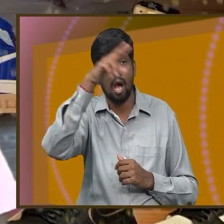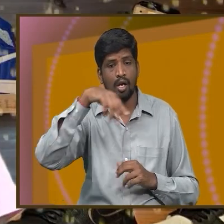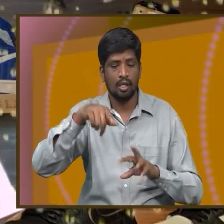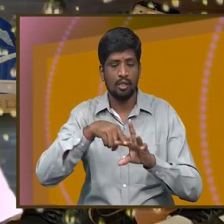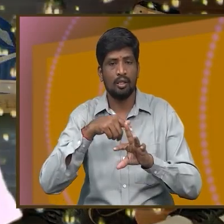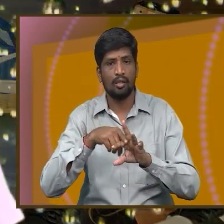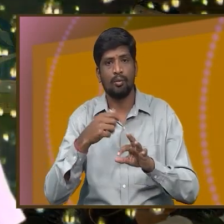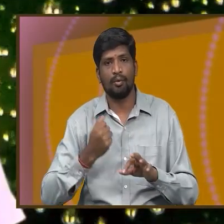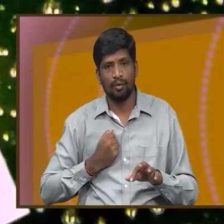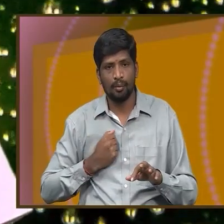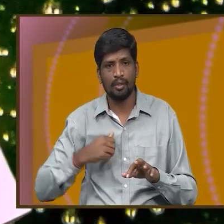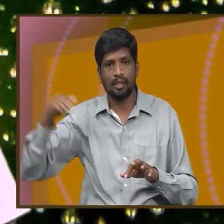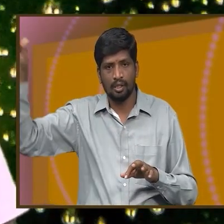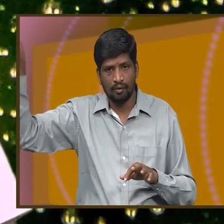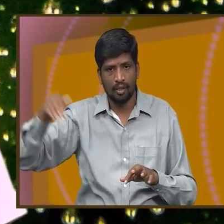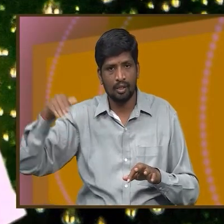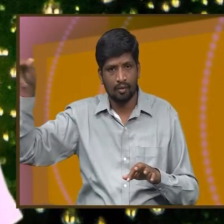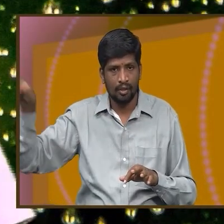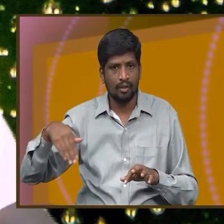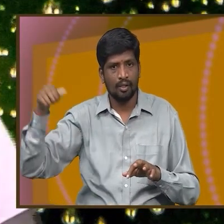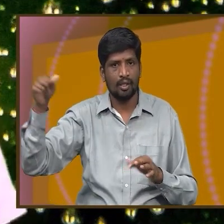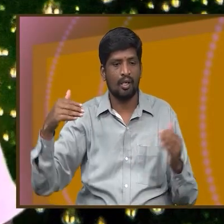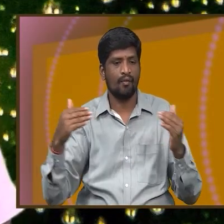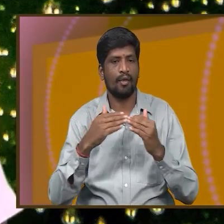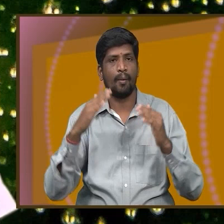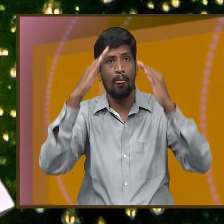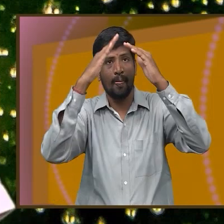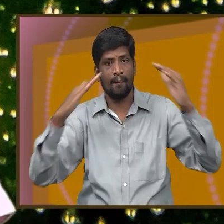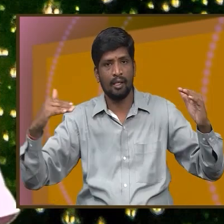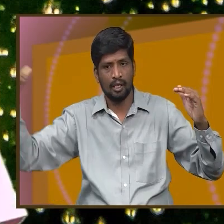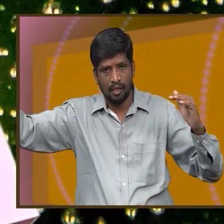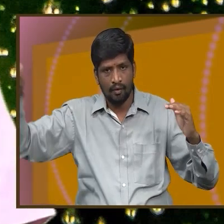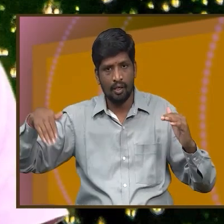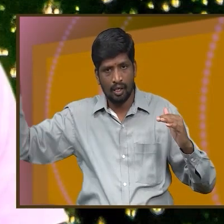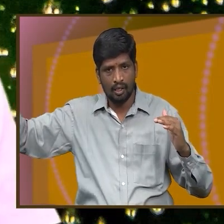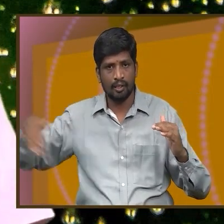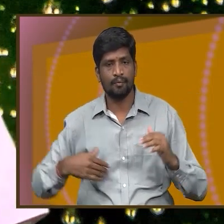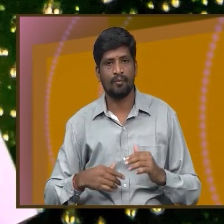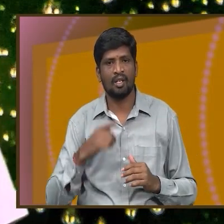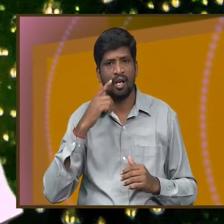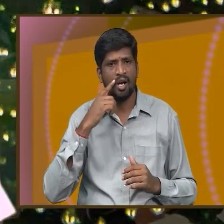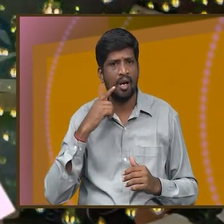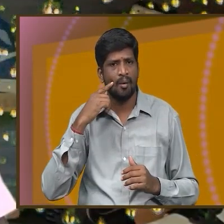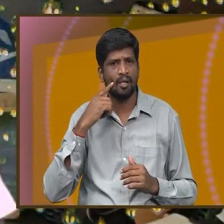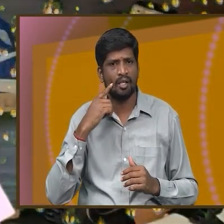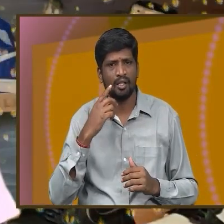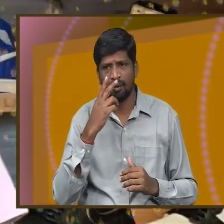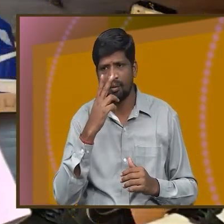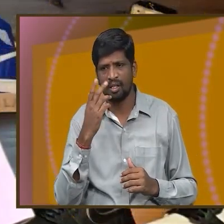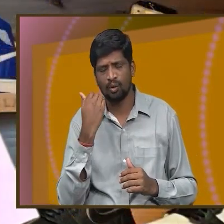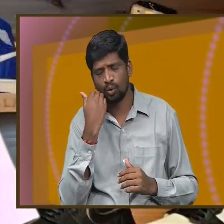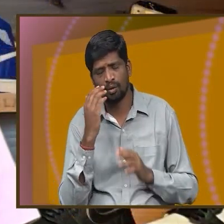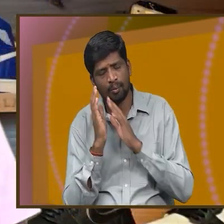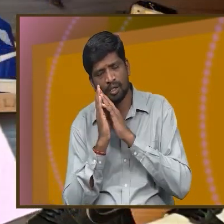பார்க்கக்கூடிய ஆர்வமான மக்கள் நினைஞ்சார்னா மாரியை தேடி அவர் வீட்டிற்கே வர ஆரம்பித்து விட்டார்கள். அப்போ மாரி பலவீனமாய் வீட்டுக்கு வெளியே செல்ல